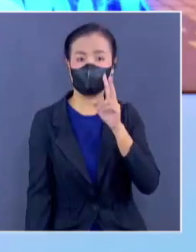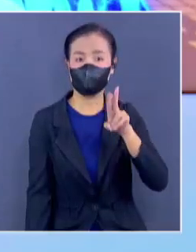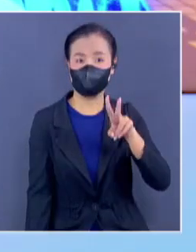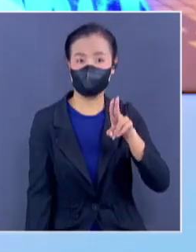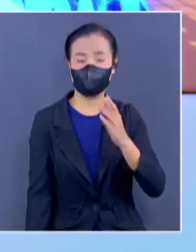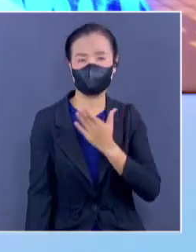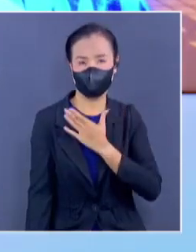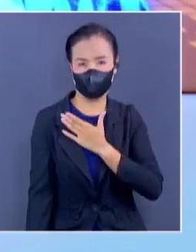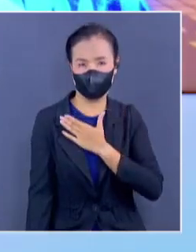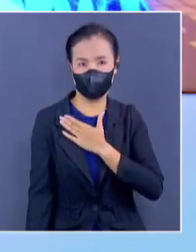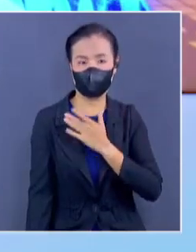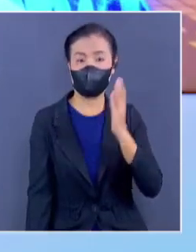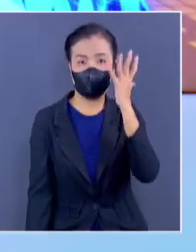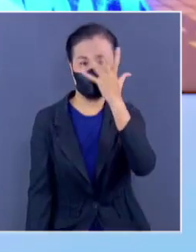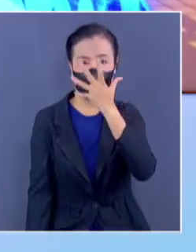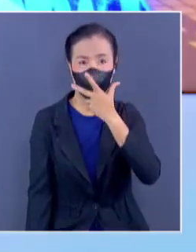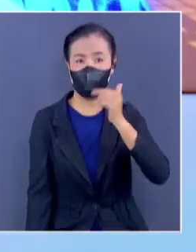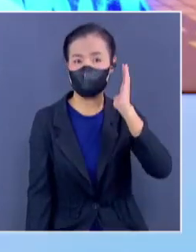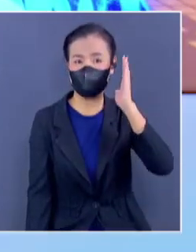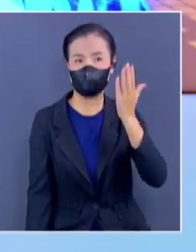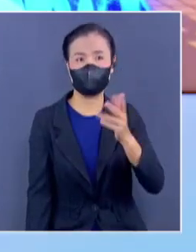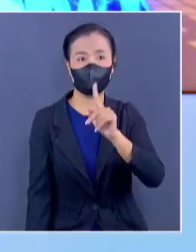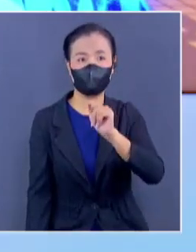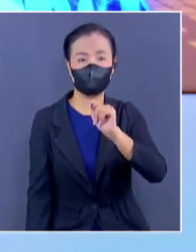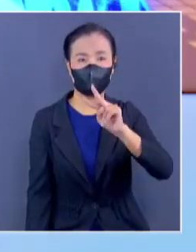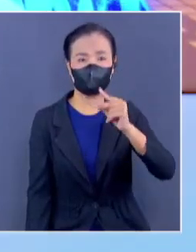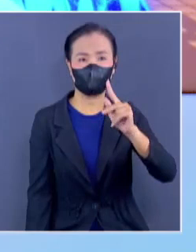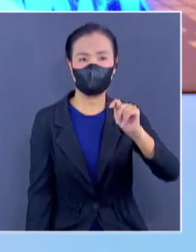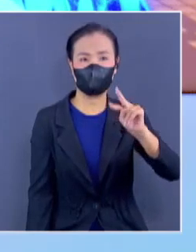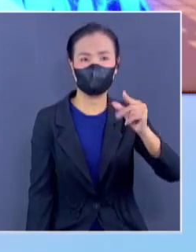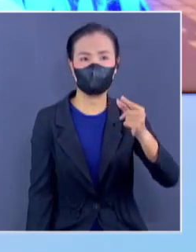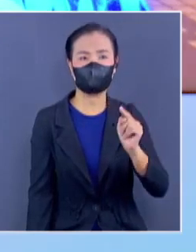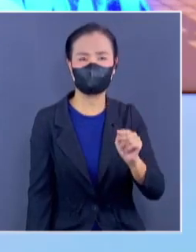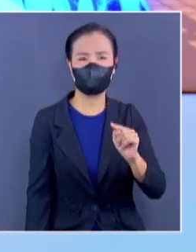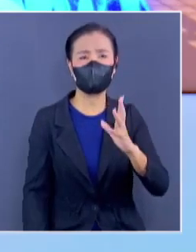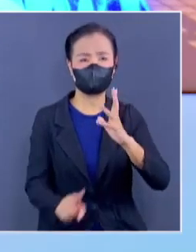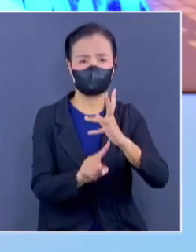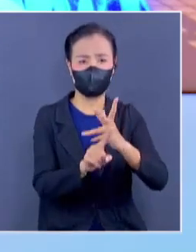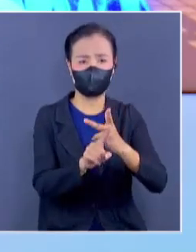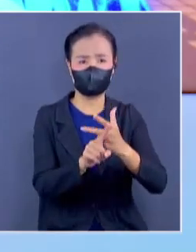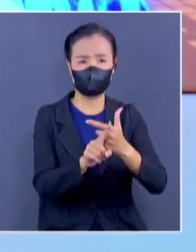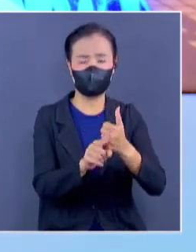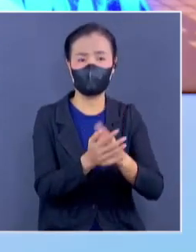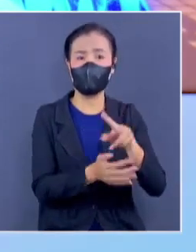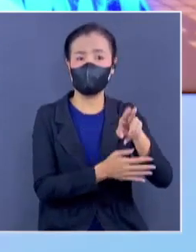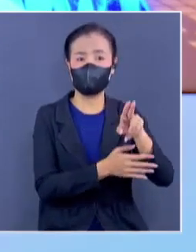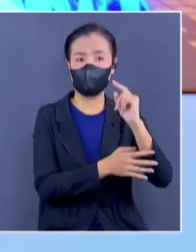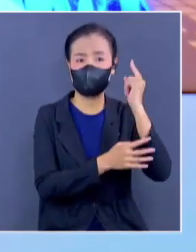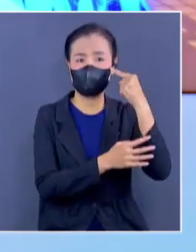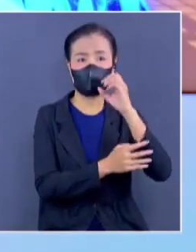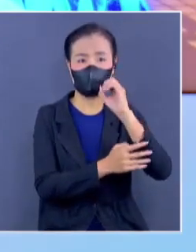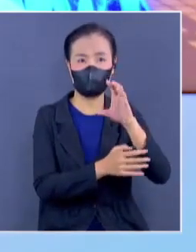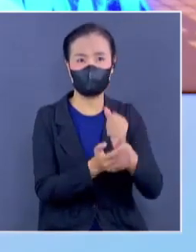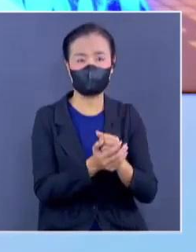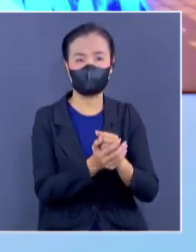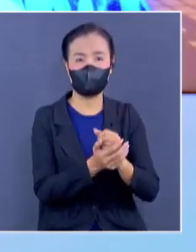าคู่นี้กันหน่อยค่ะพระเอกหนุ่มหล่อตรงๆกฤษกรออกมายอมรับนะคะว่าตัวเองเป็นคนเจ้าชู้หลังหวานใจเบสค่ะออกมาประกาศผ่